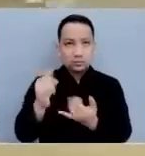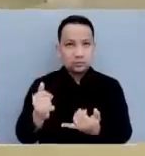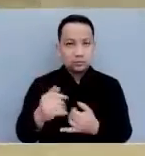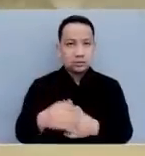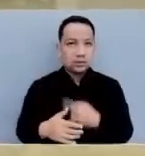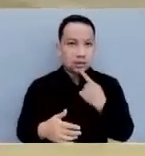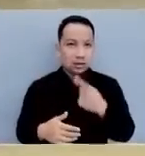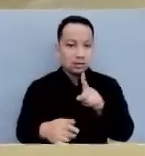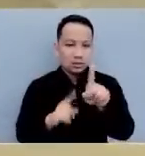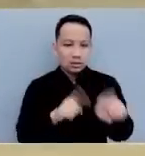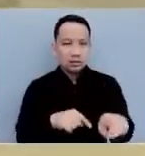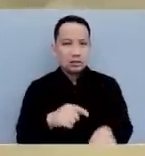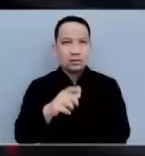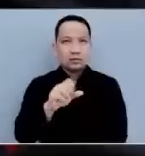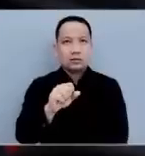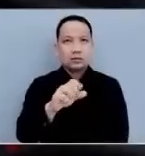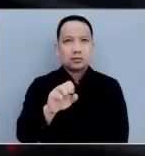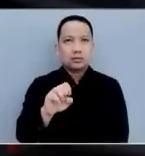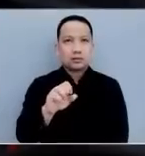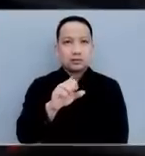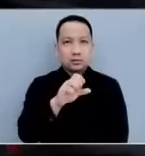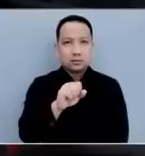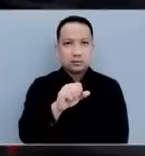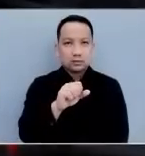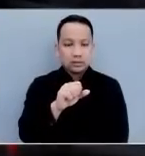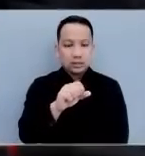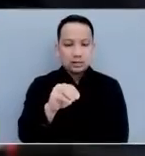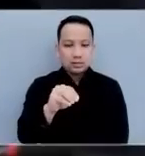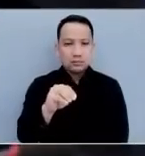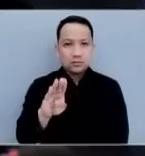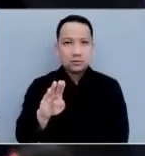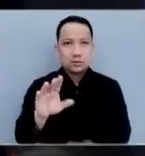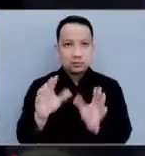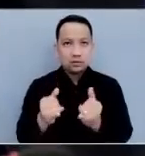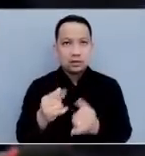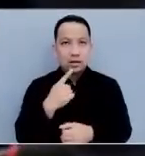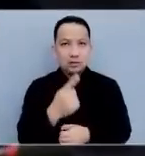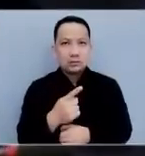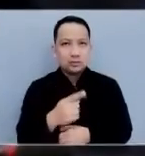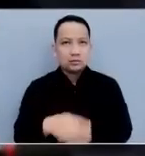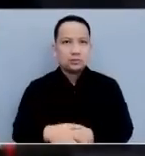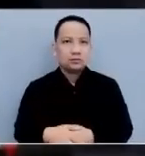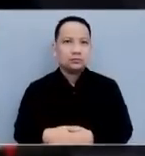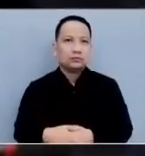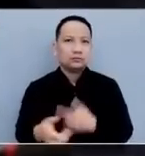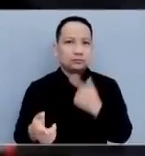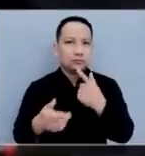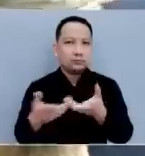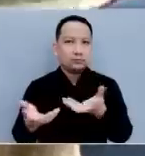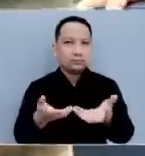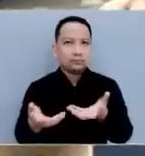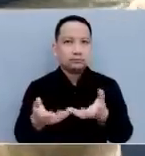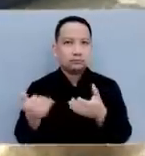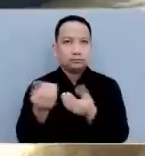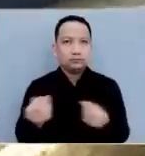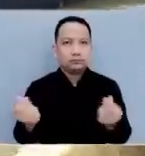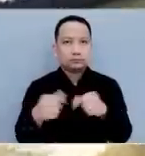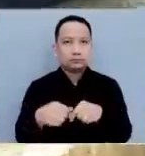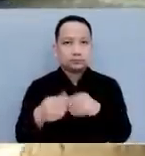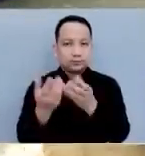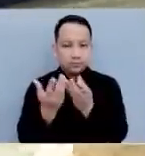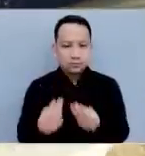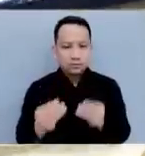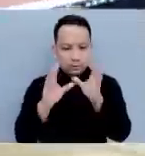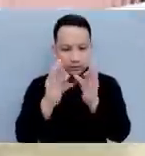na sinagot naman ng San Miguel Corporation na in charge sa isinasagawang paliparan. May mga ginagawa nga raw silang hakbang para ibsan ang